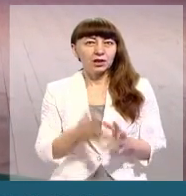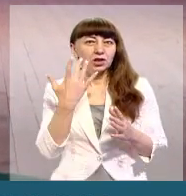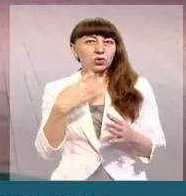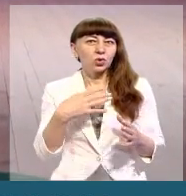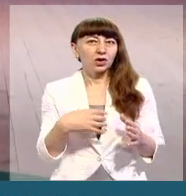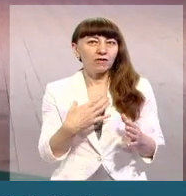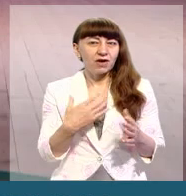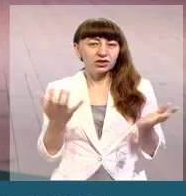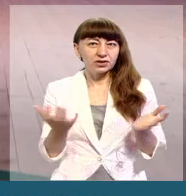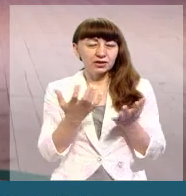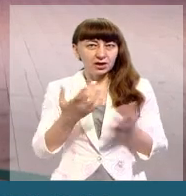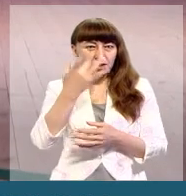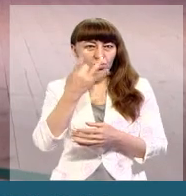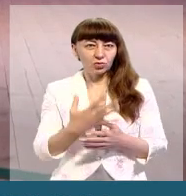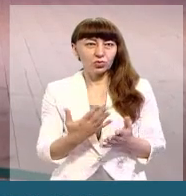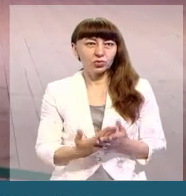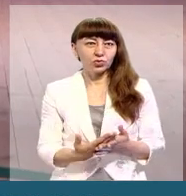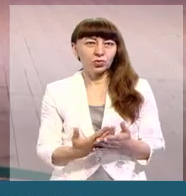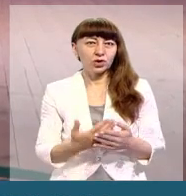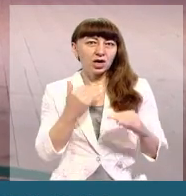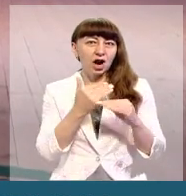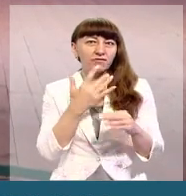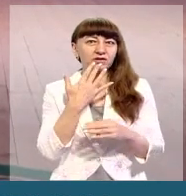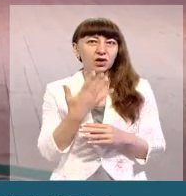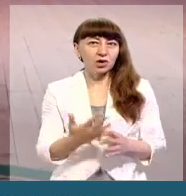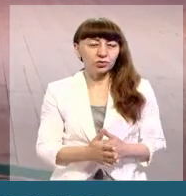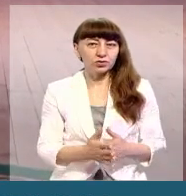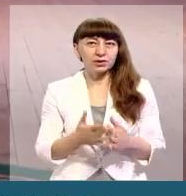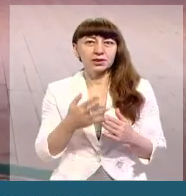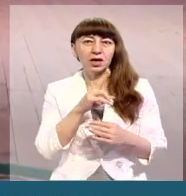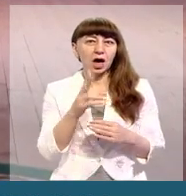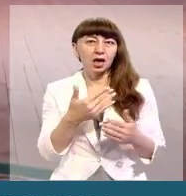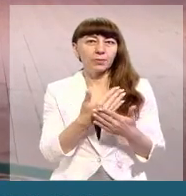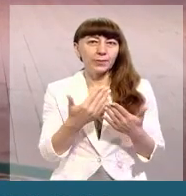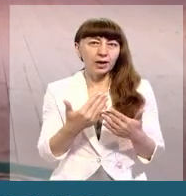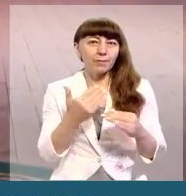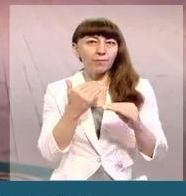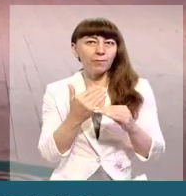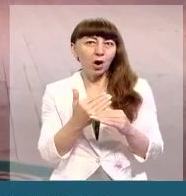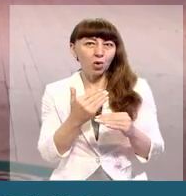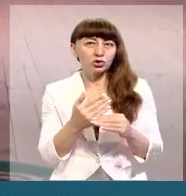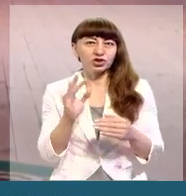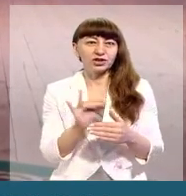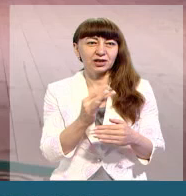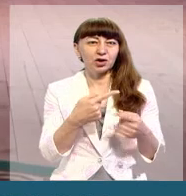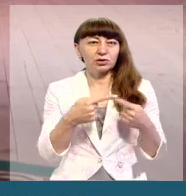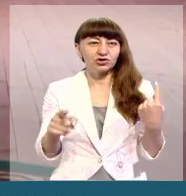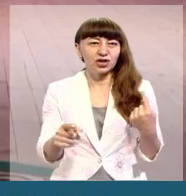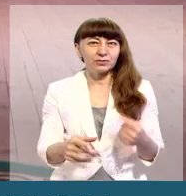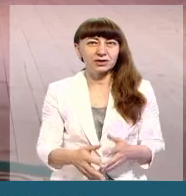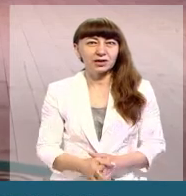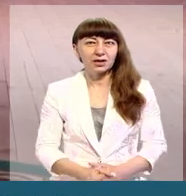еліміздегі барлық этностардың өкілдерін көтеріп отыр. Сонымен бір қатарда олардың тілін,